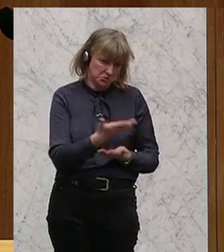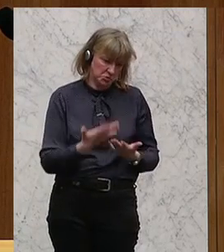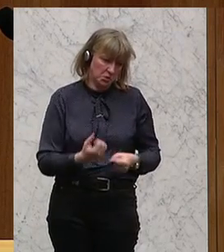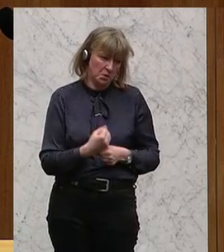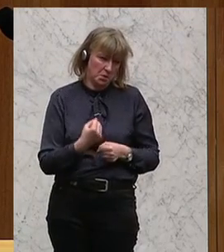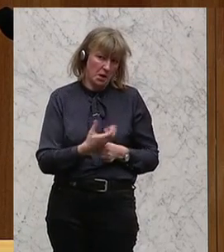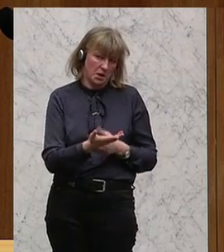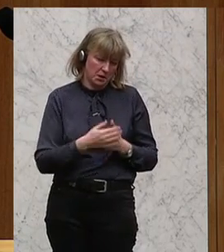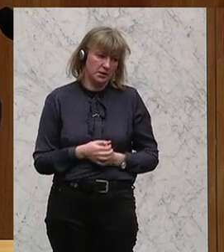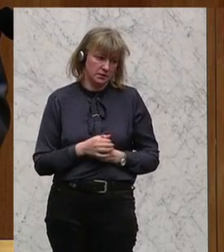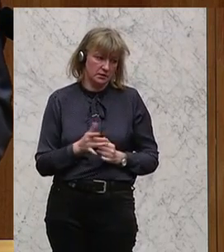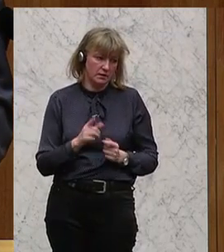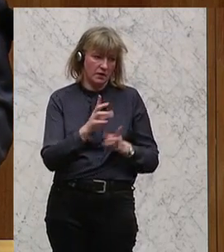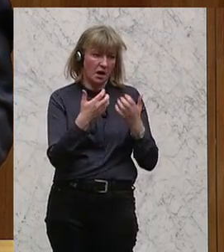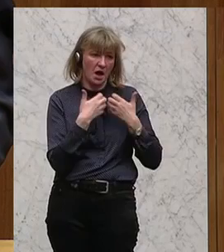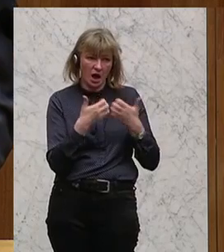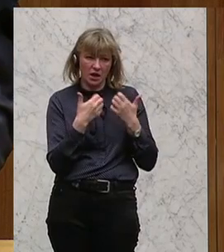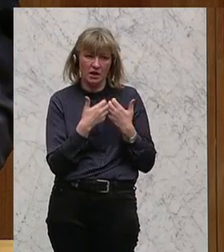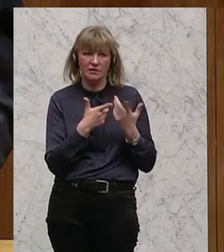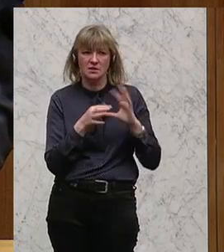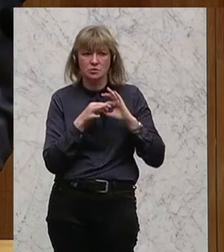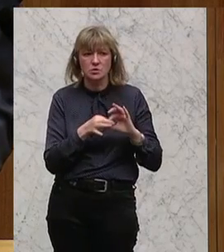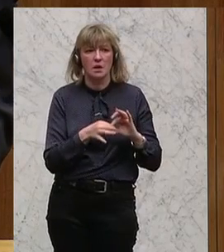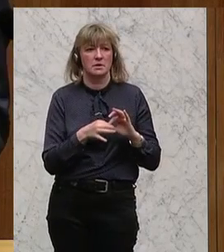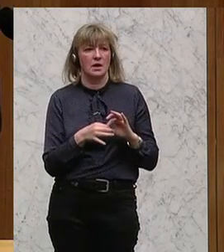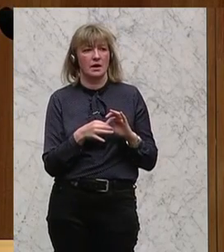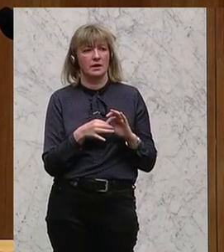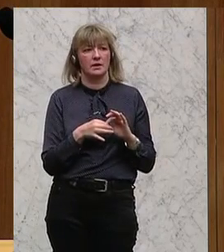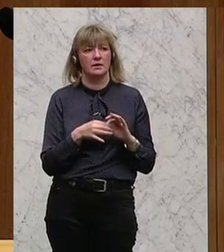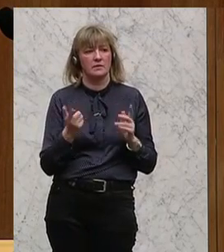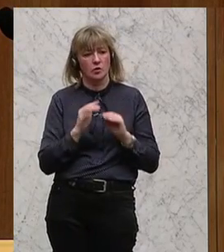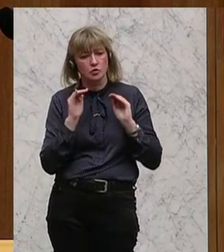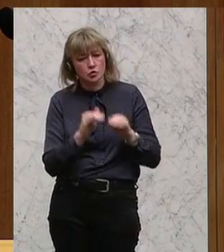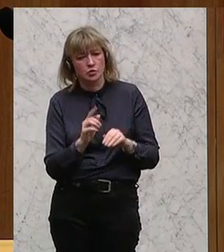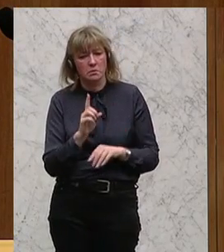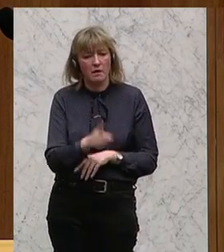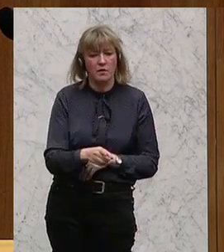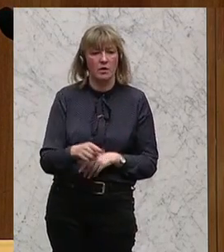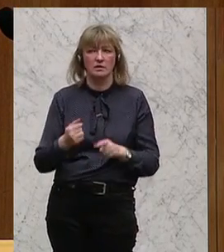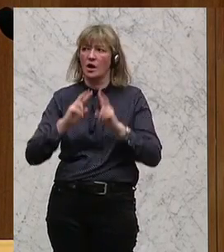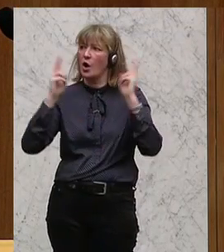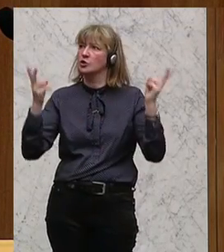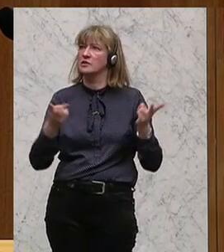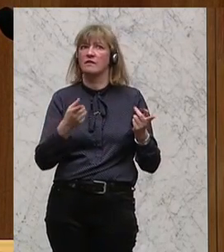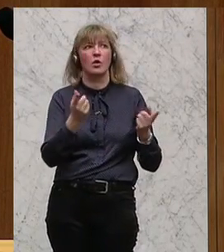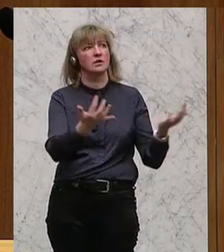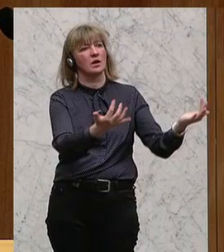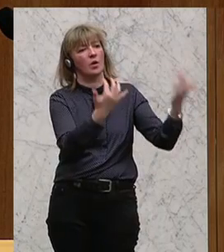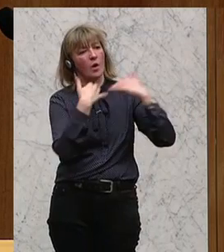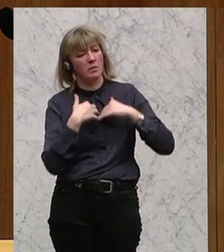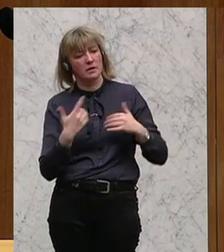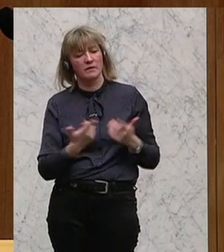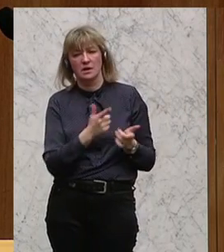tun, dass alles das, was Sie uns erklärt haben im Zusammenhang mit den Schutzbefohlenen, die aus aller Welt zu uns gekommen sind und